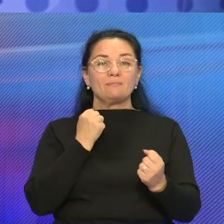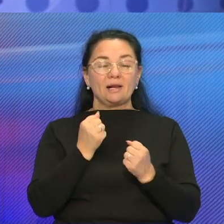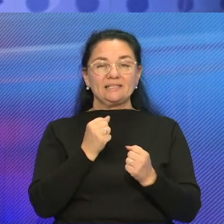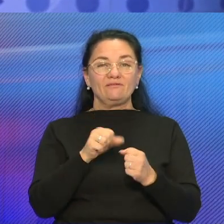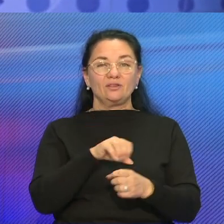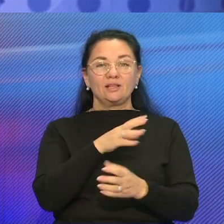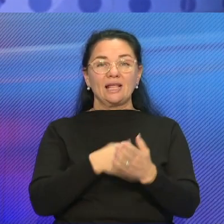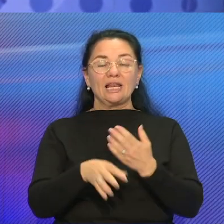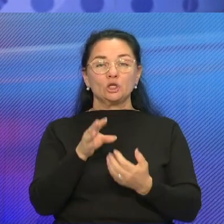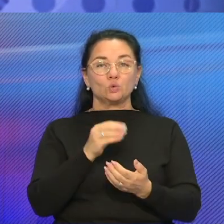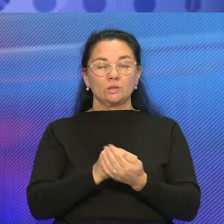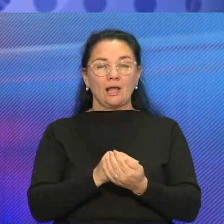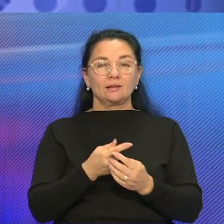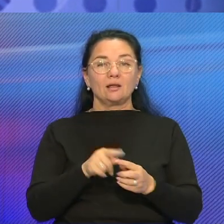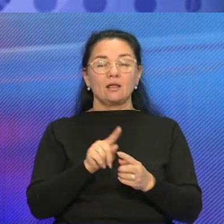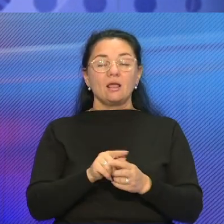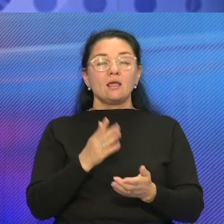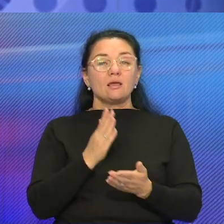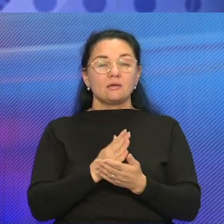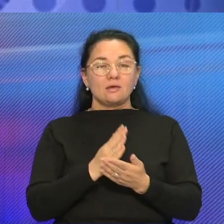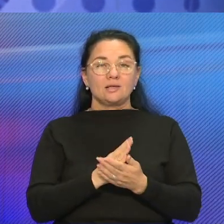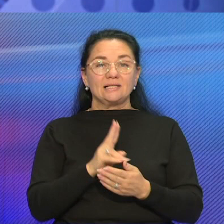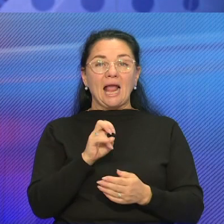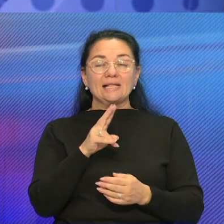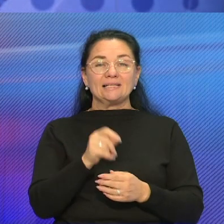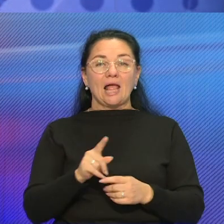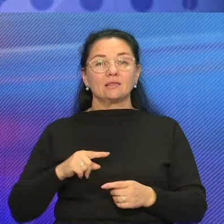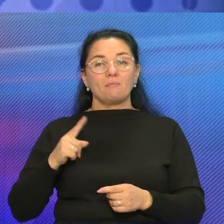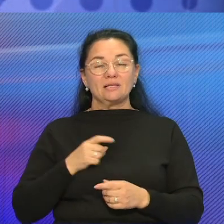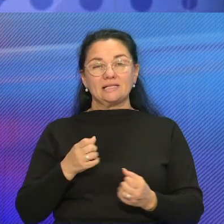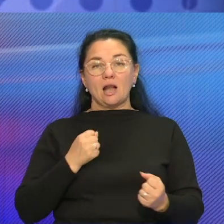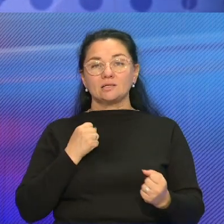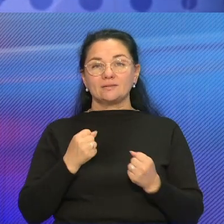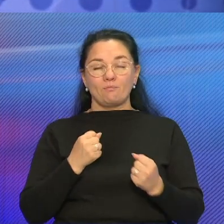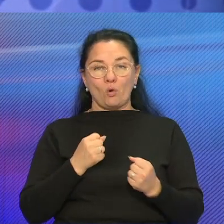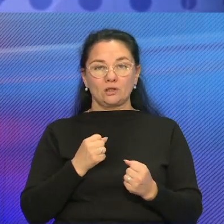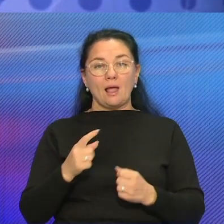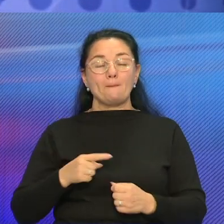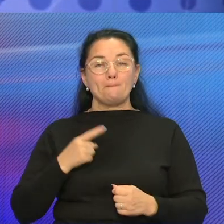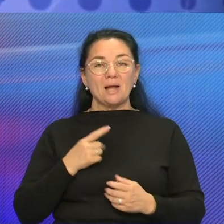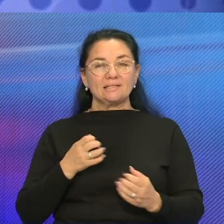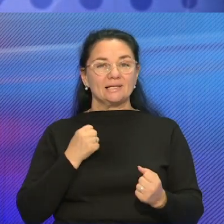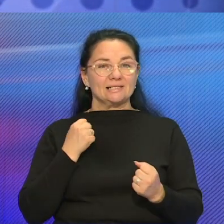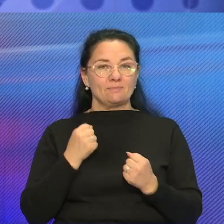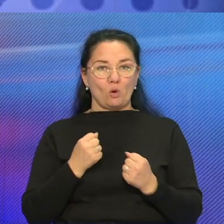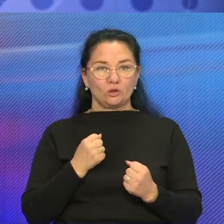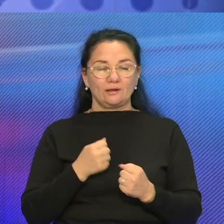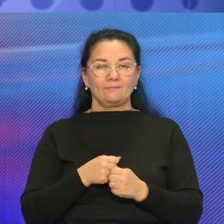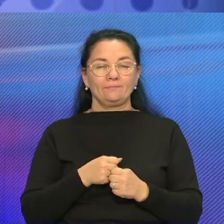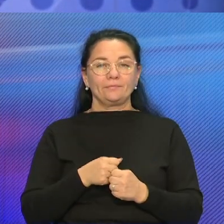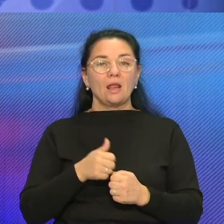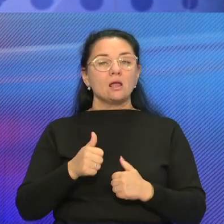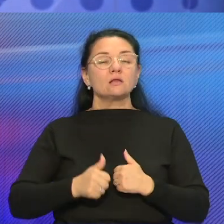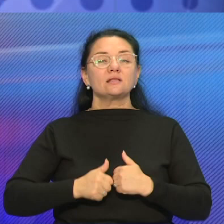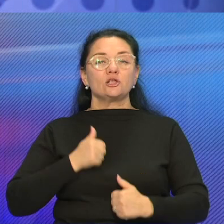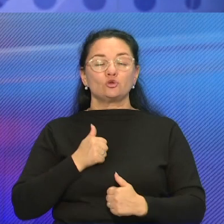результати кандидатів-мастера спорта, первих разрядів, мастеров спорта. Достійне